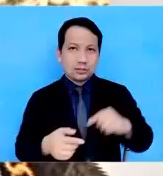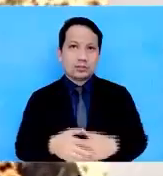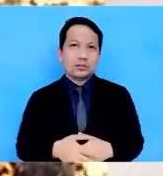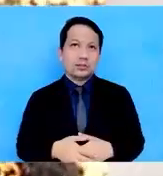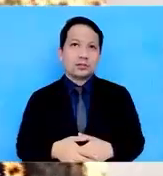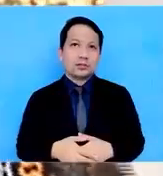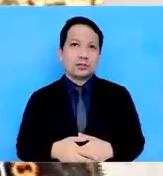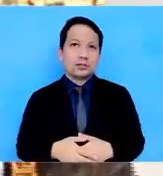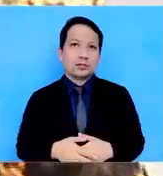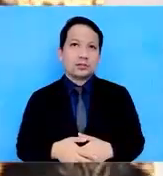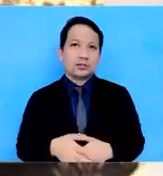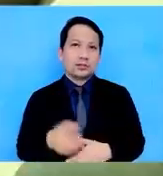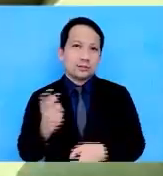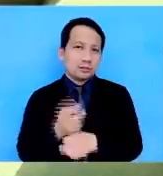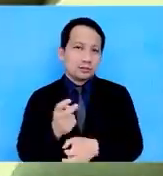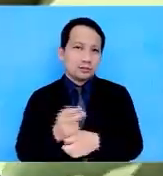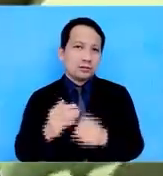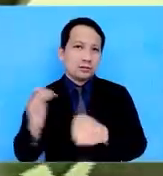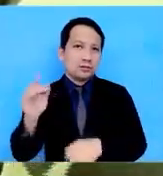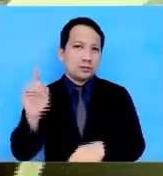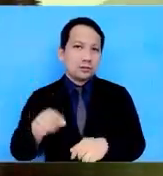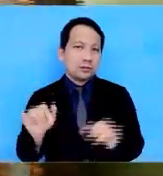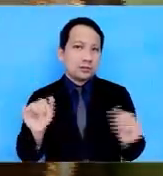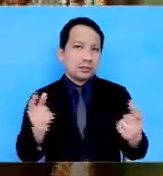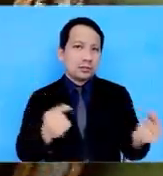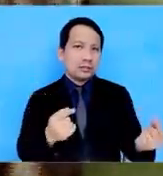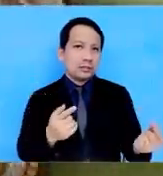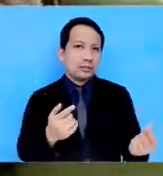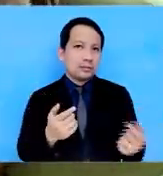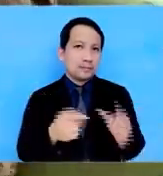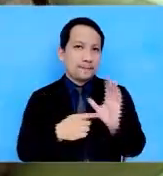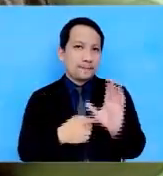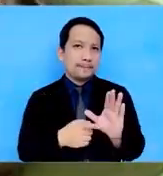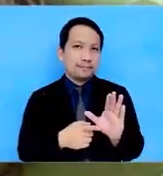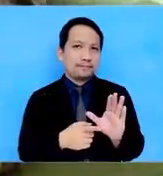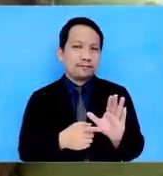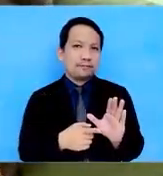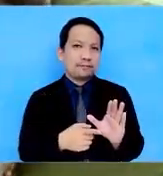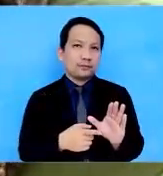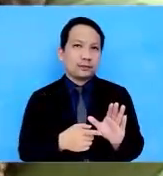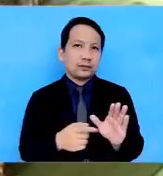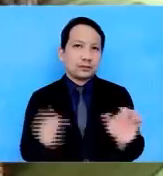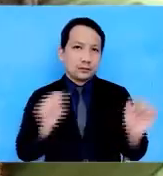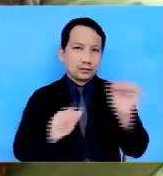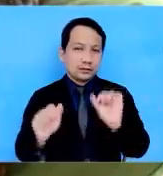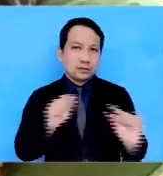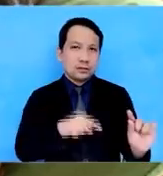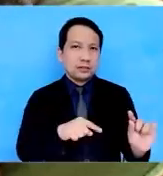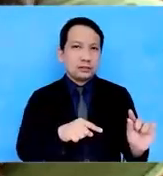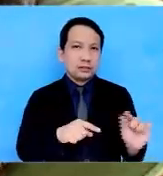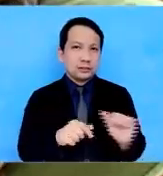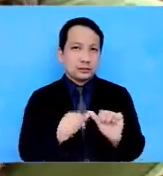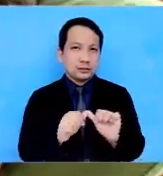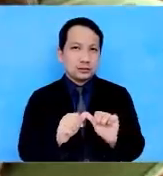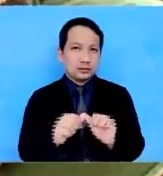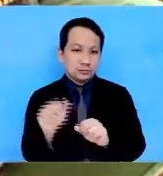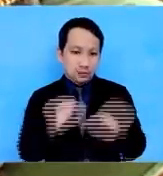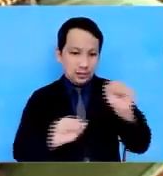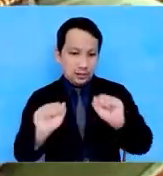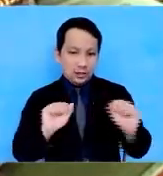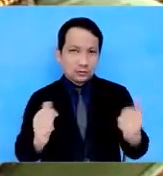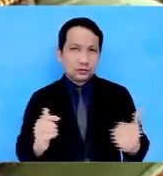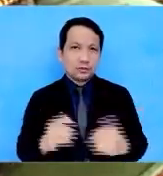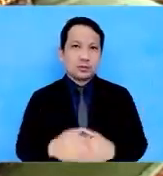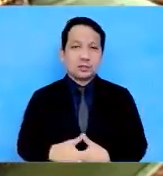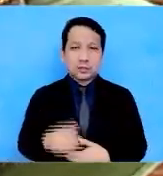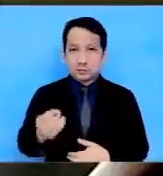I was injured but it's so hard for me not to do the scene. Isa pang bentahe ng show, ang mga aktres na hindi umaatras sa action scenes. Chika